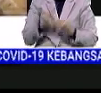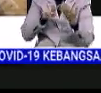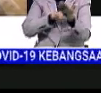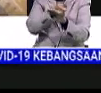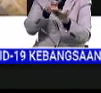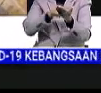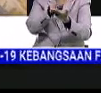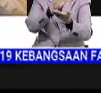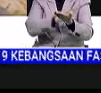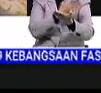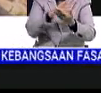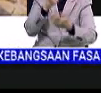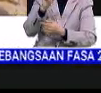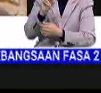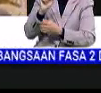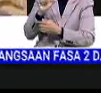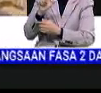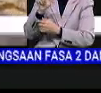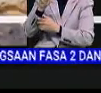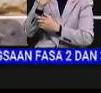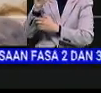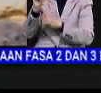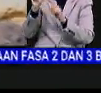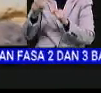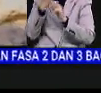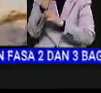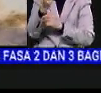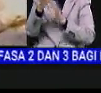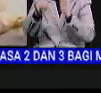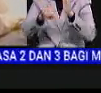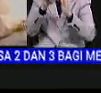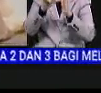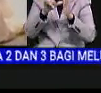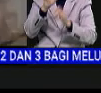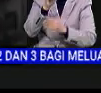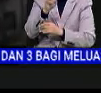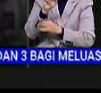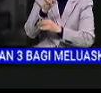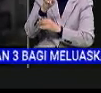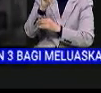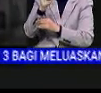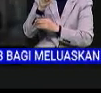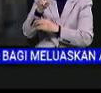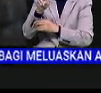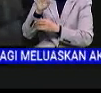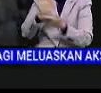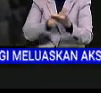Video muzik Naluri sudah boleh ditonton di laman YouTube Warner Music Malaysia.